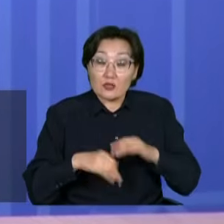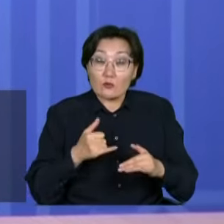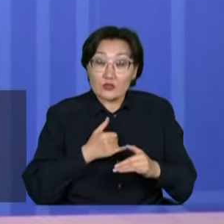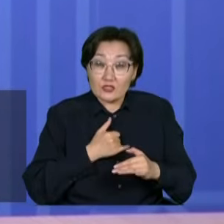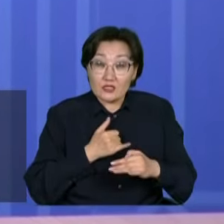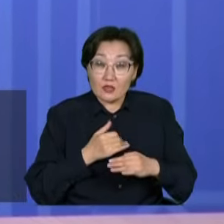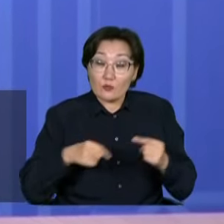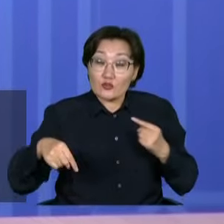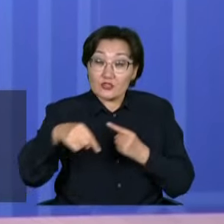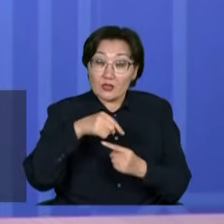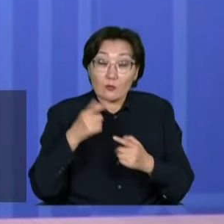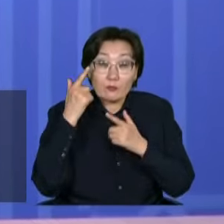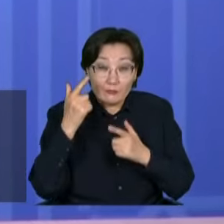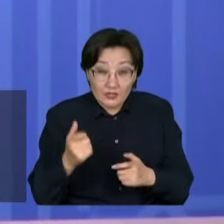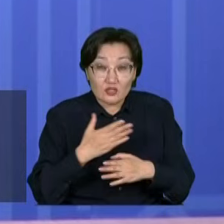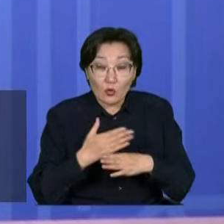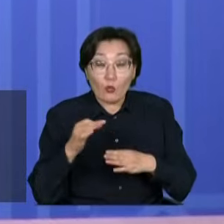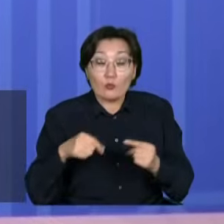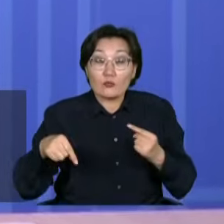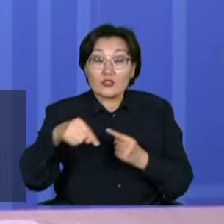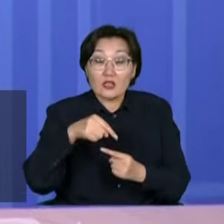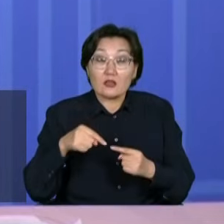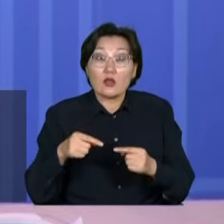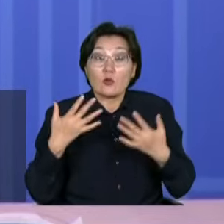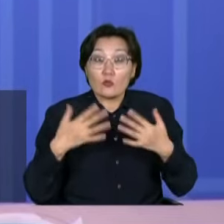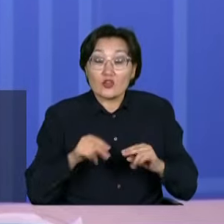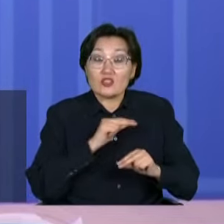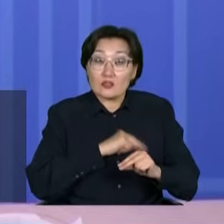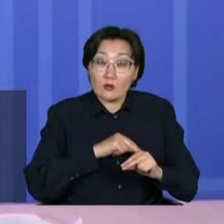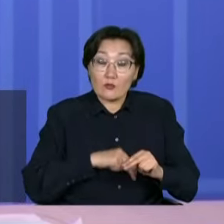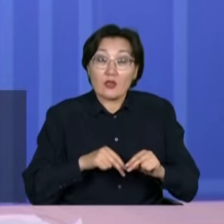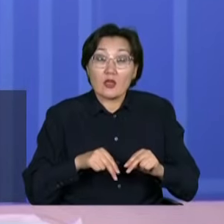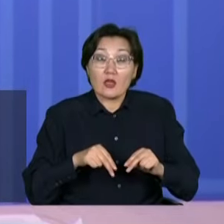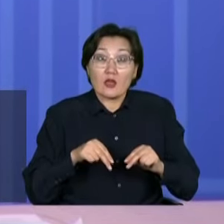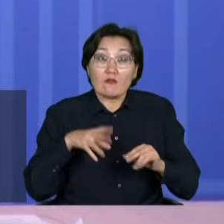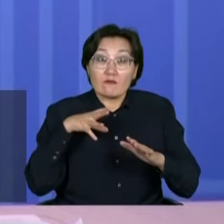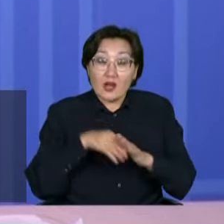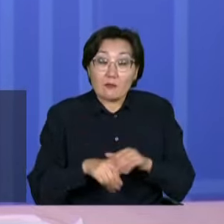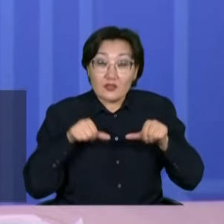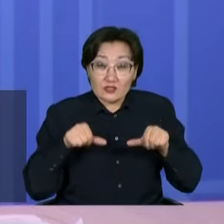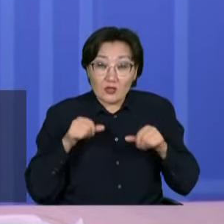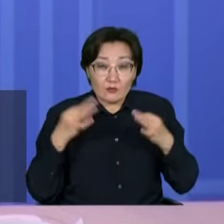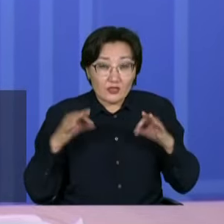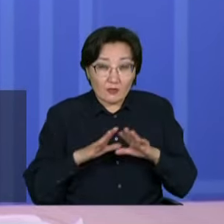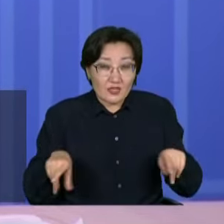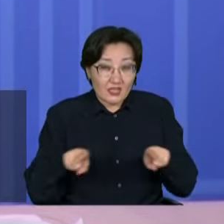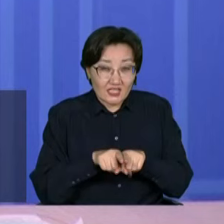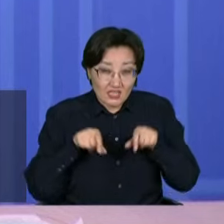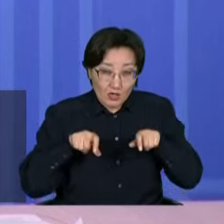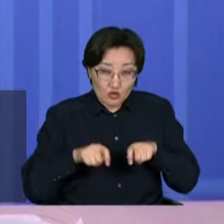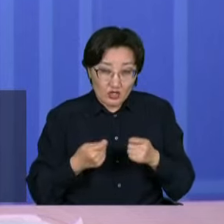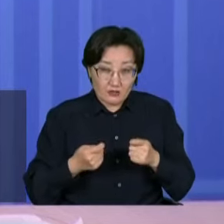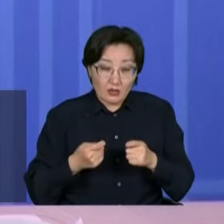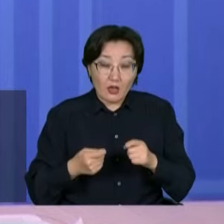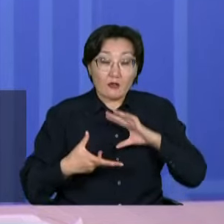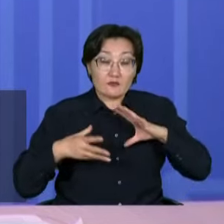как предприниматель предупреждает, он уже работает в рамках правового поля и не допускает аналогичных нарушений.